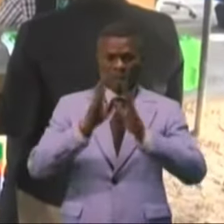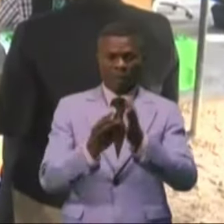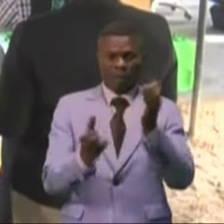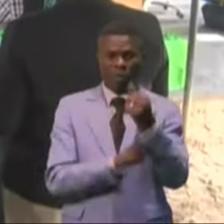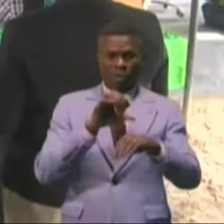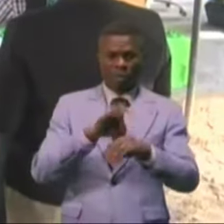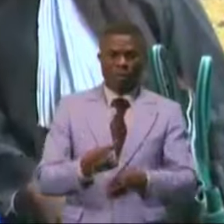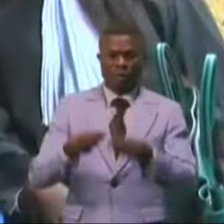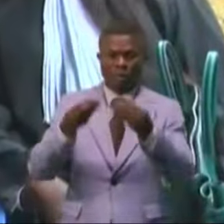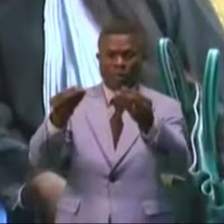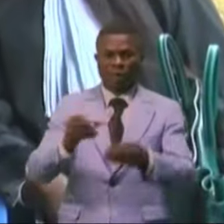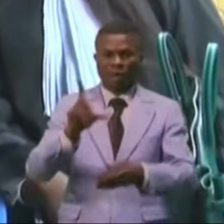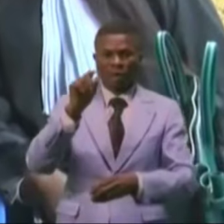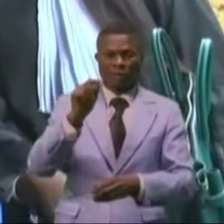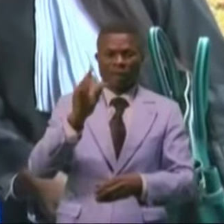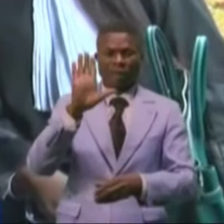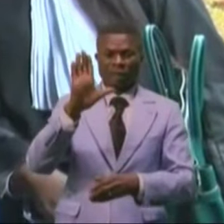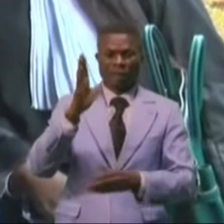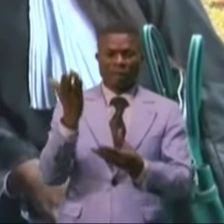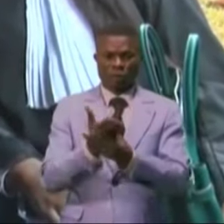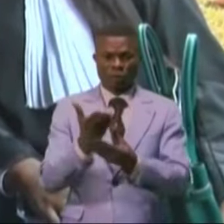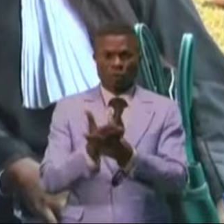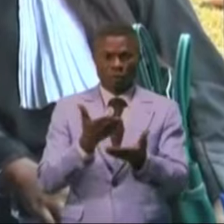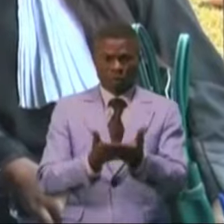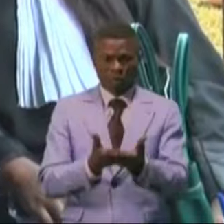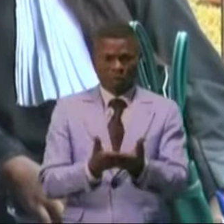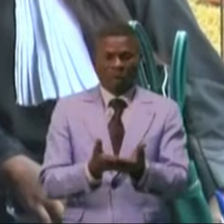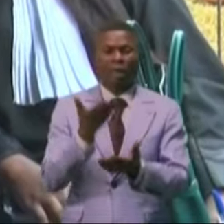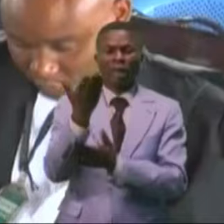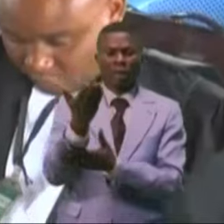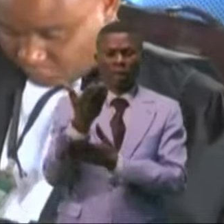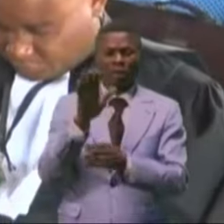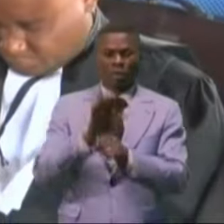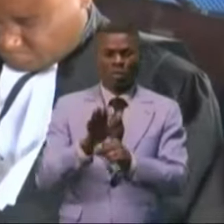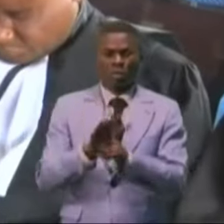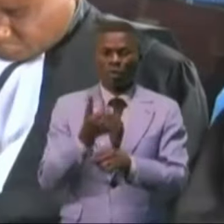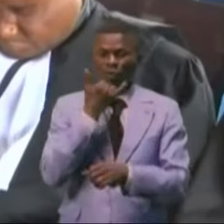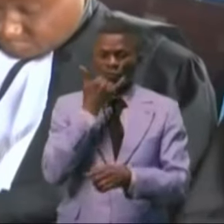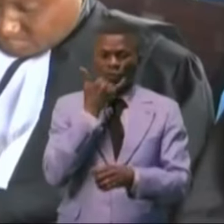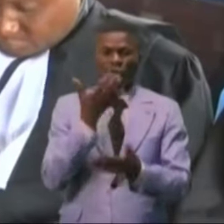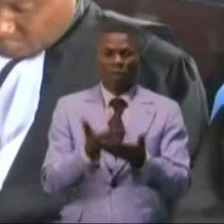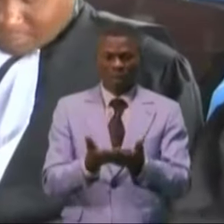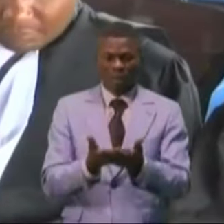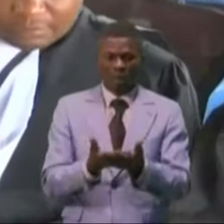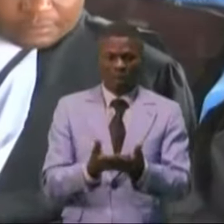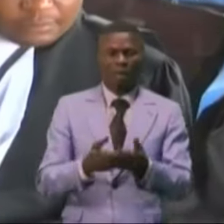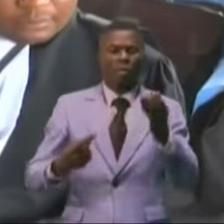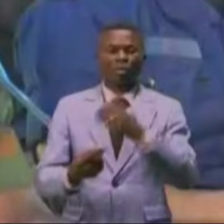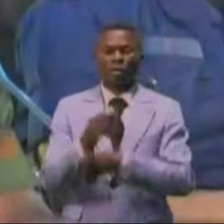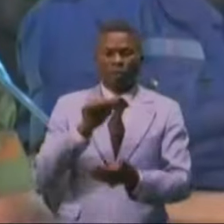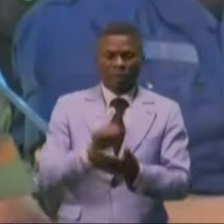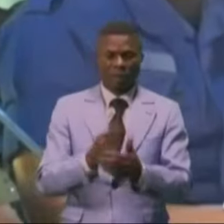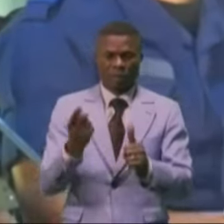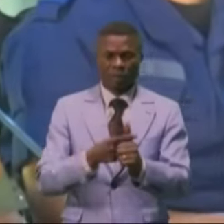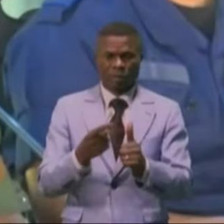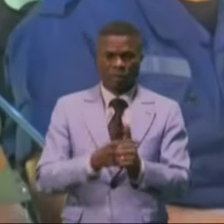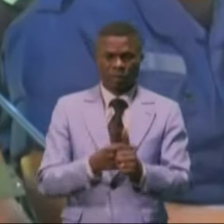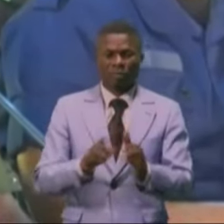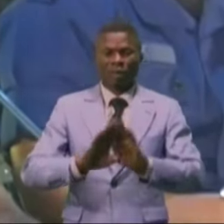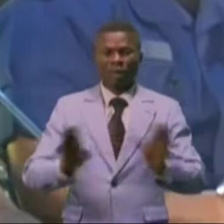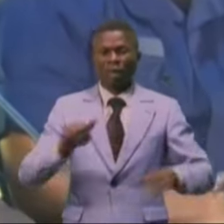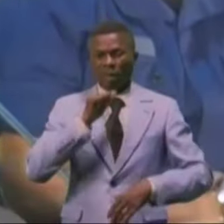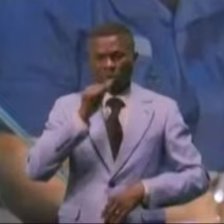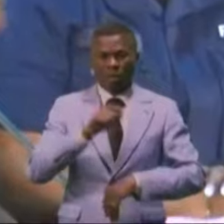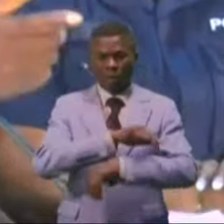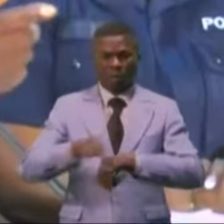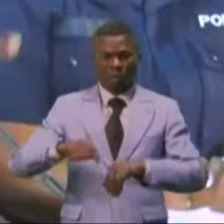déposé près de 25 mémoires uniques dans lesquelles ils évoquent plusieurs faits susceptibles d'entamer l'accusation. D'abord, la compétence de la